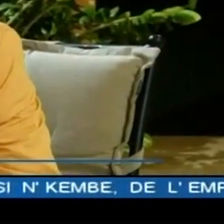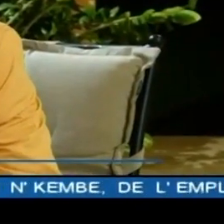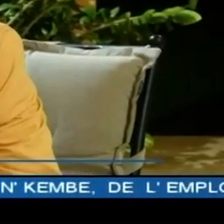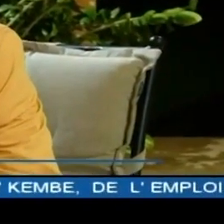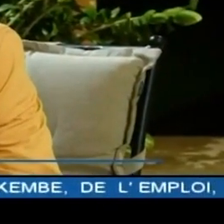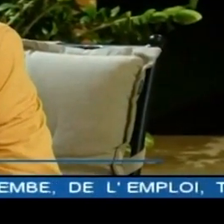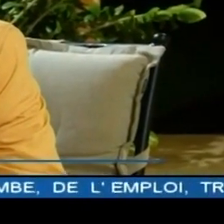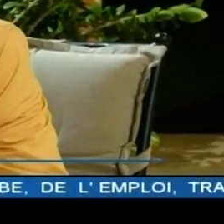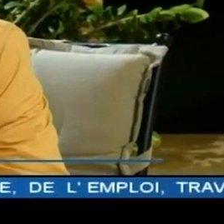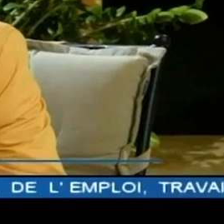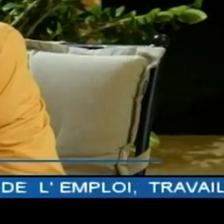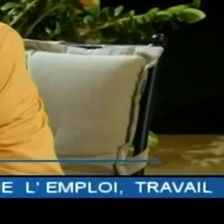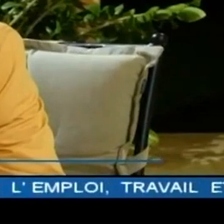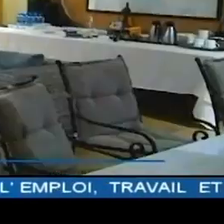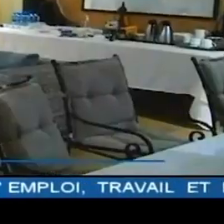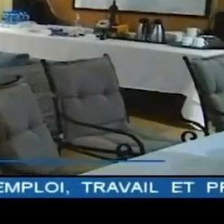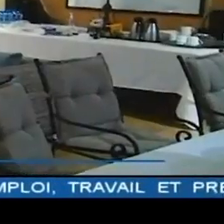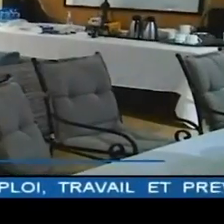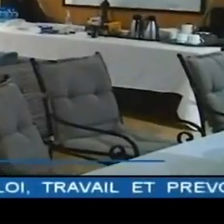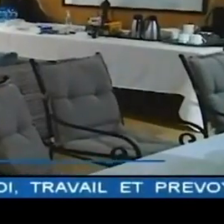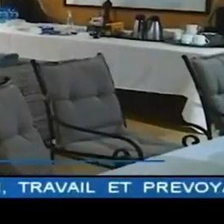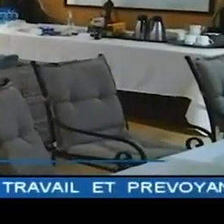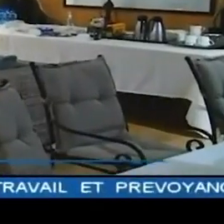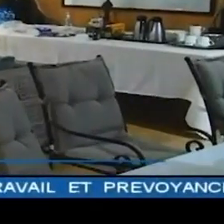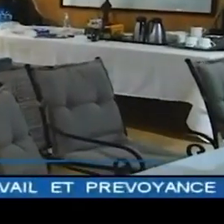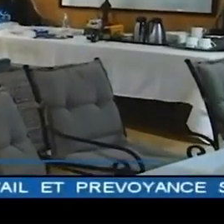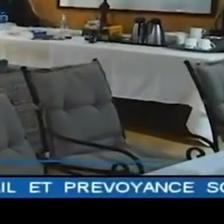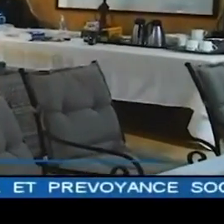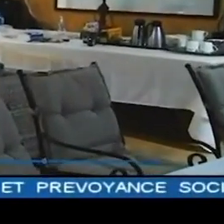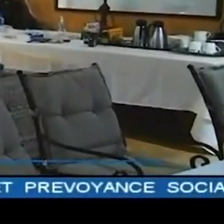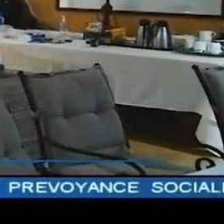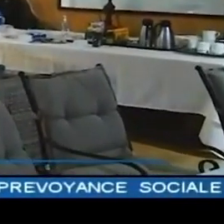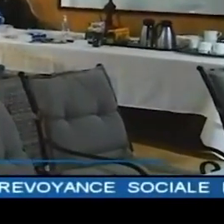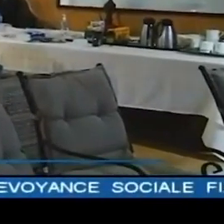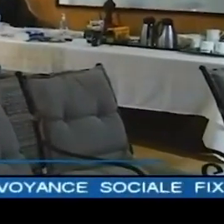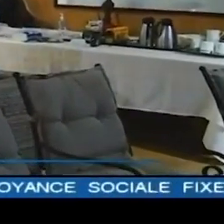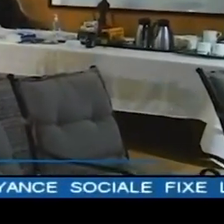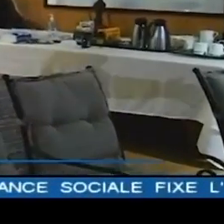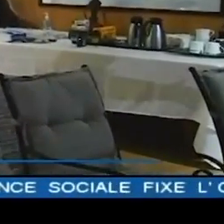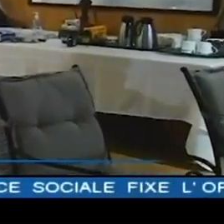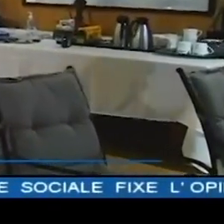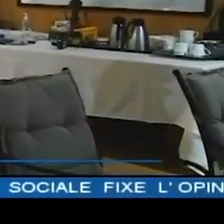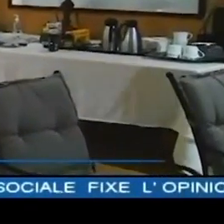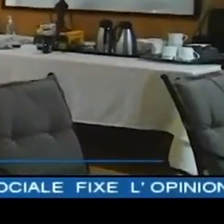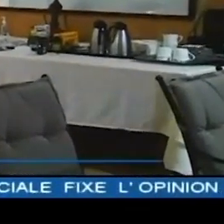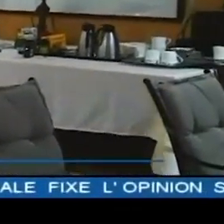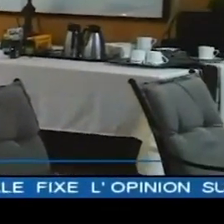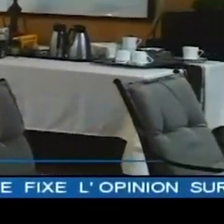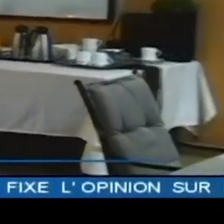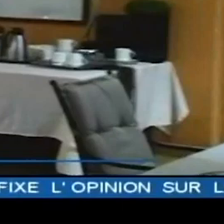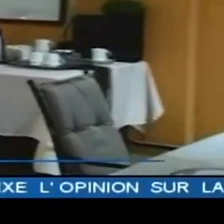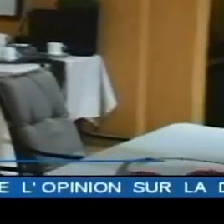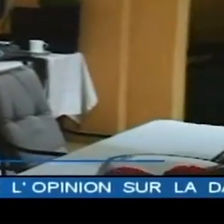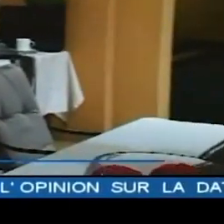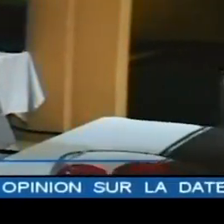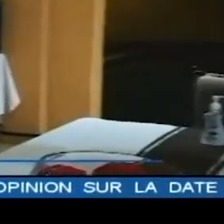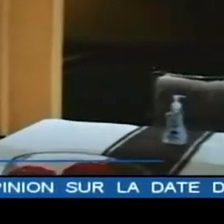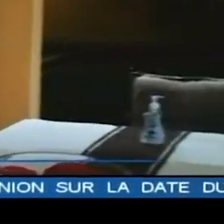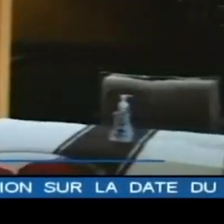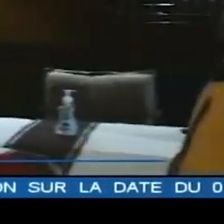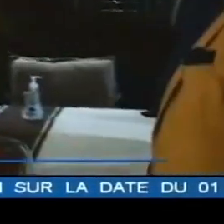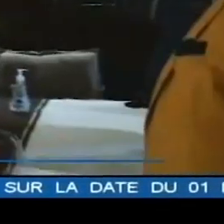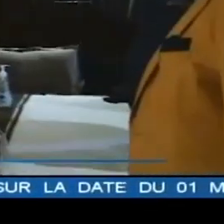cellule de communication présidentielle, ont été reçus par le président de la République près de la Zambie, Ishilema Akainde, au